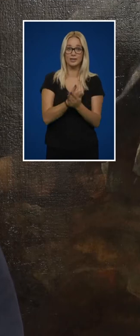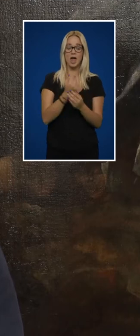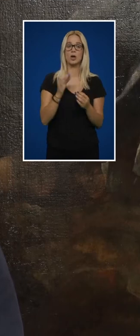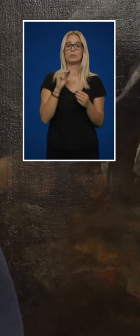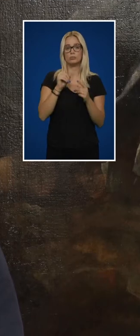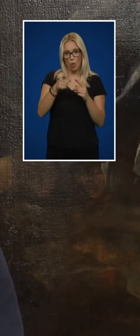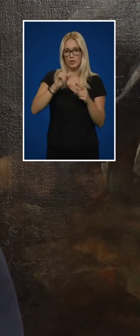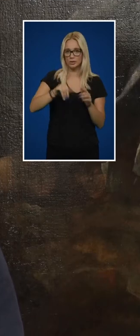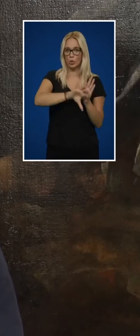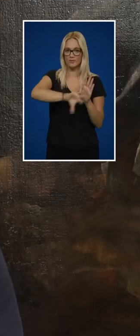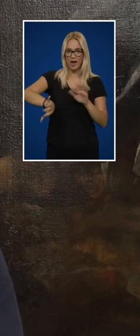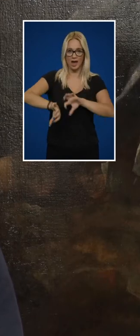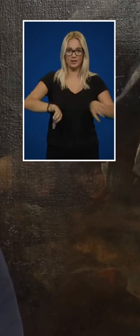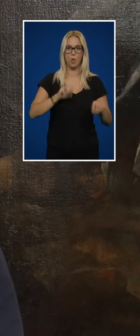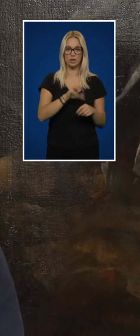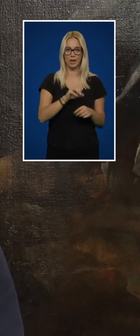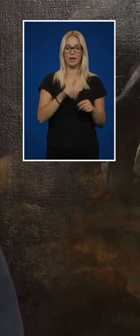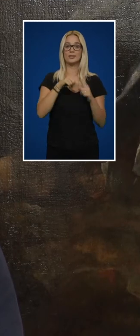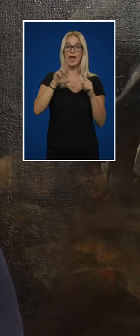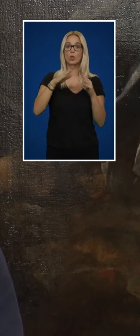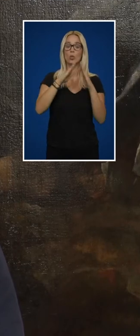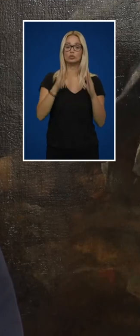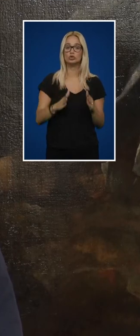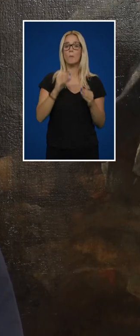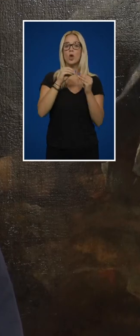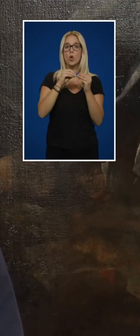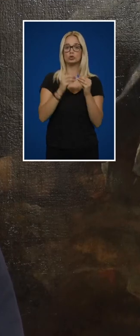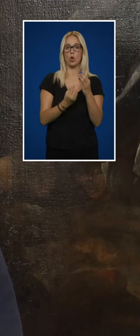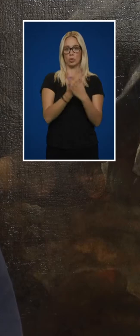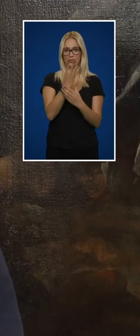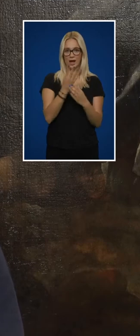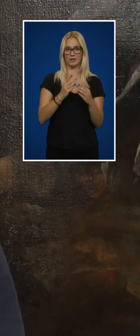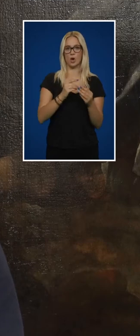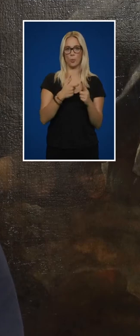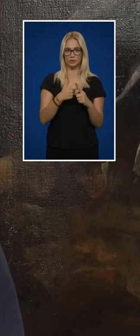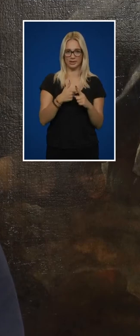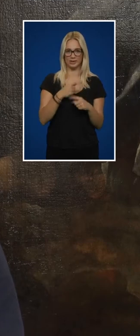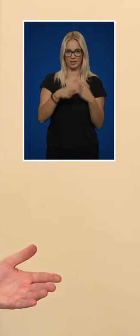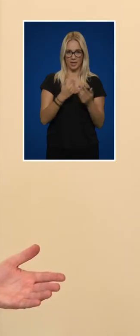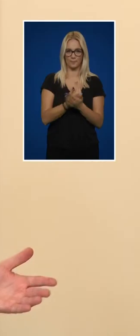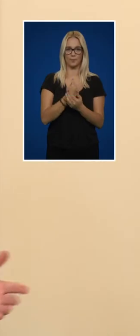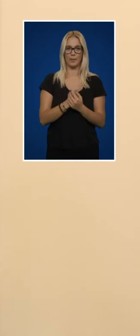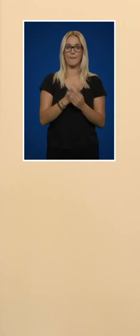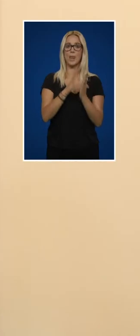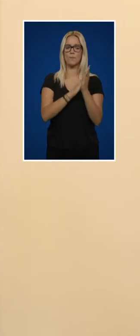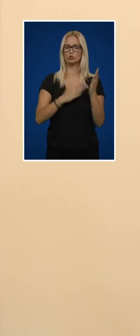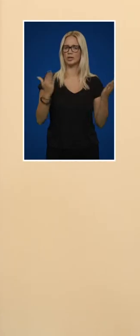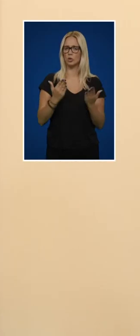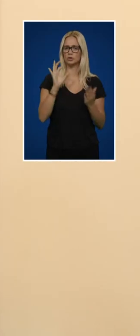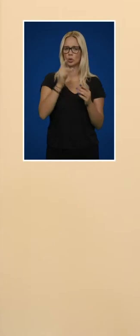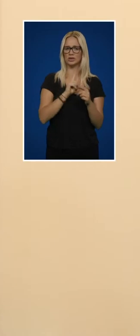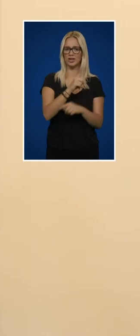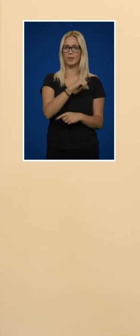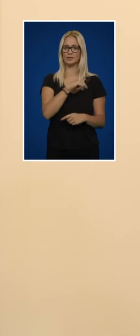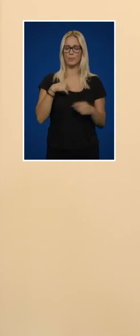upotrebu predmeta, recikliranje, odnosno odvajanje otpada, te kućno kompostiranje. Evo, počeli smo nešto o ciljevima